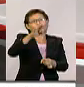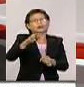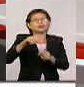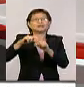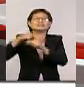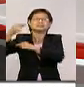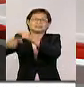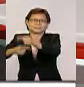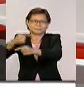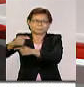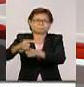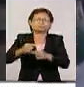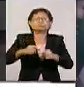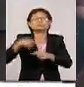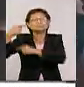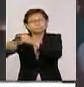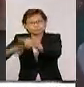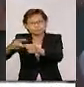Al-Quran.